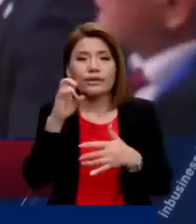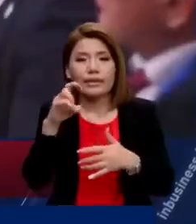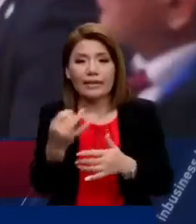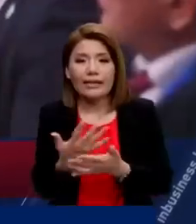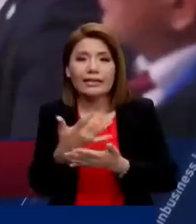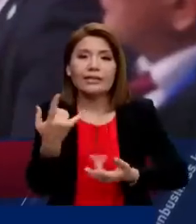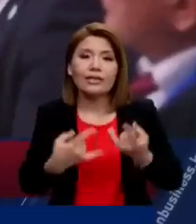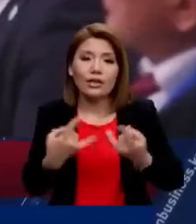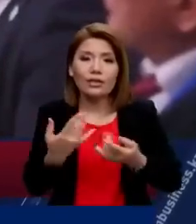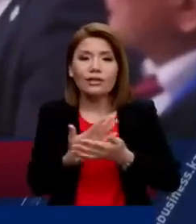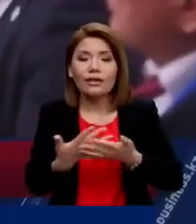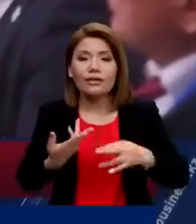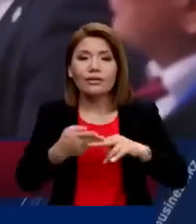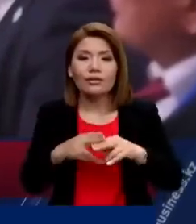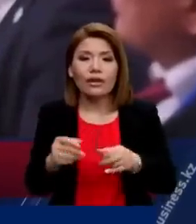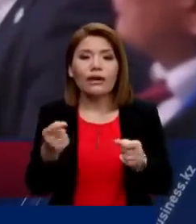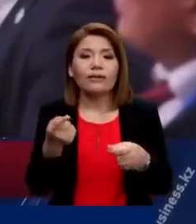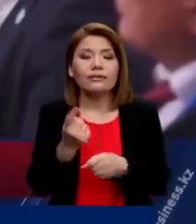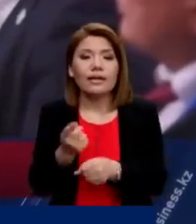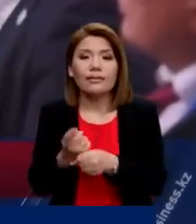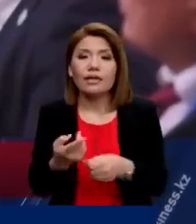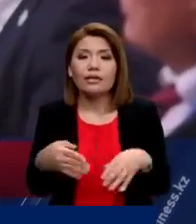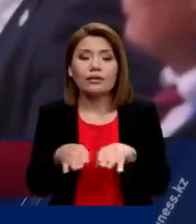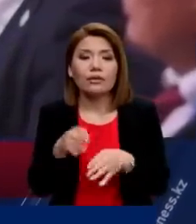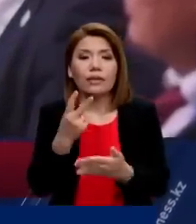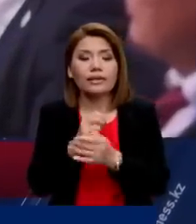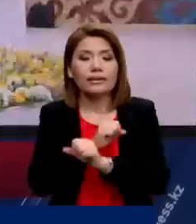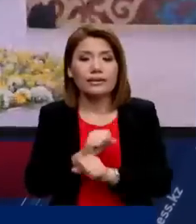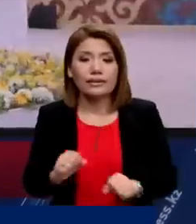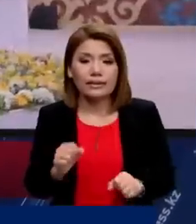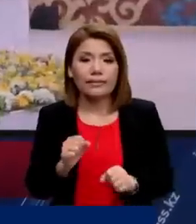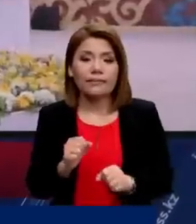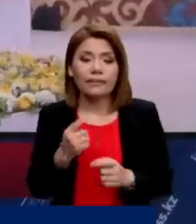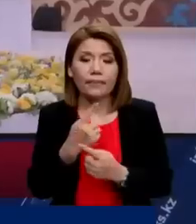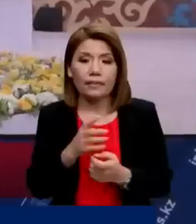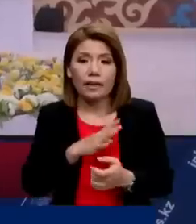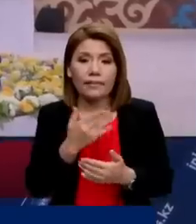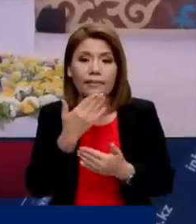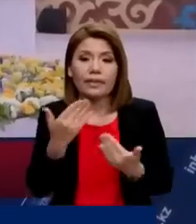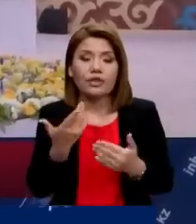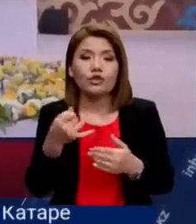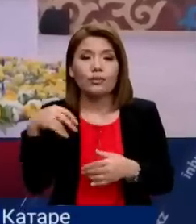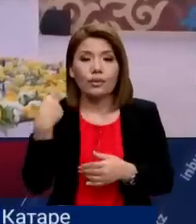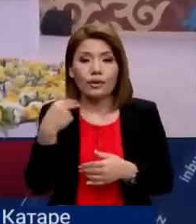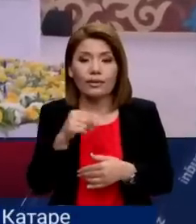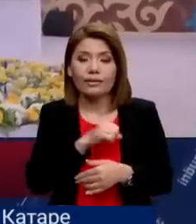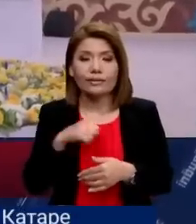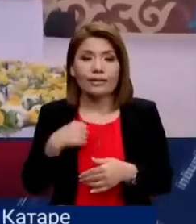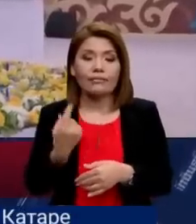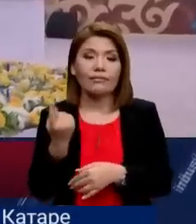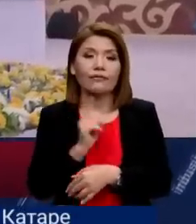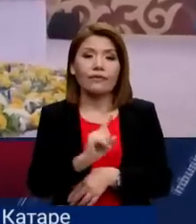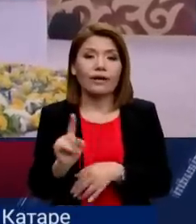насихаттайтын телеарналарды ел аумағында көрсетуге тыйым салуға шақырды. Соңғы болып мінберге президенттің өзі шықты.